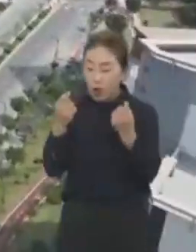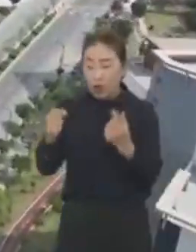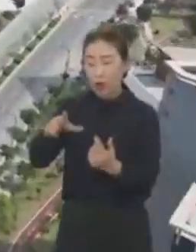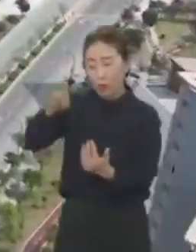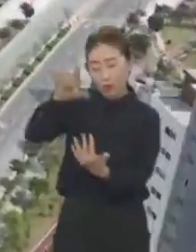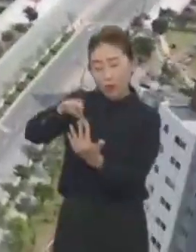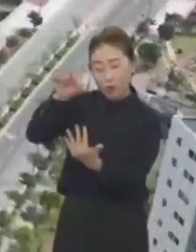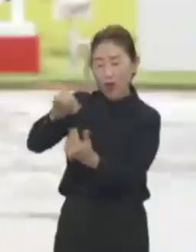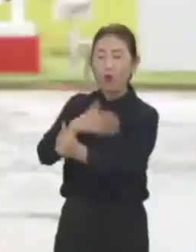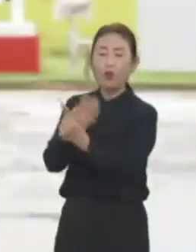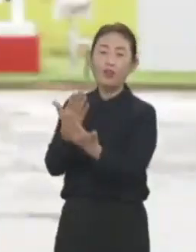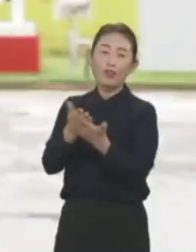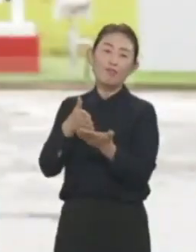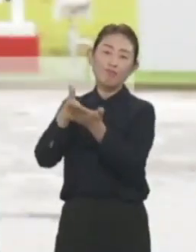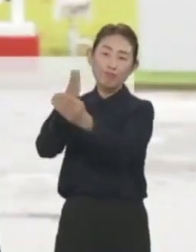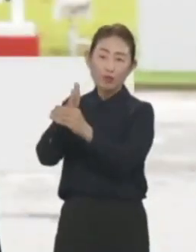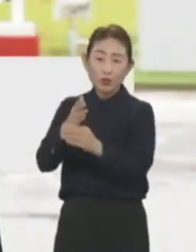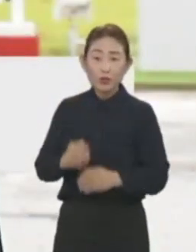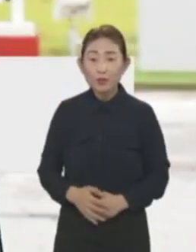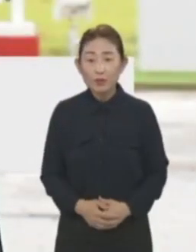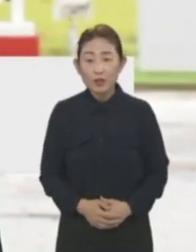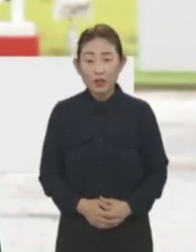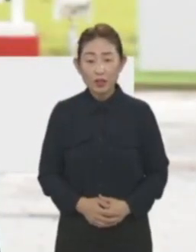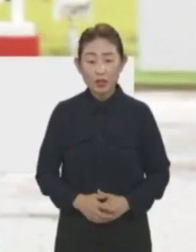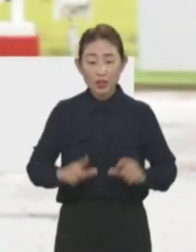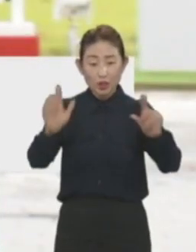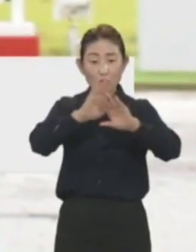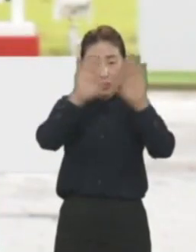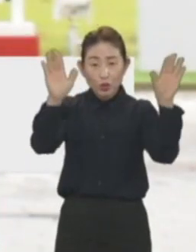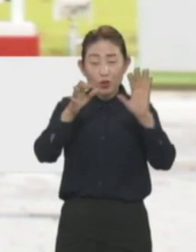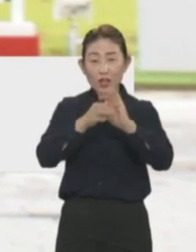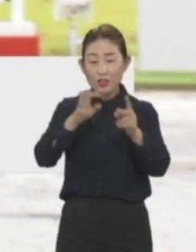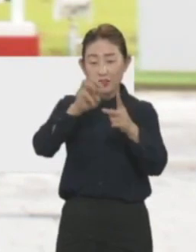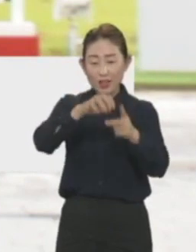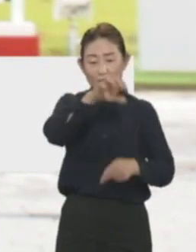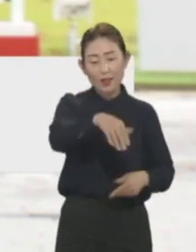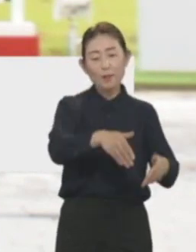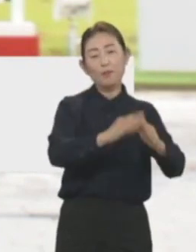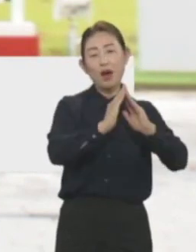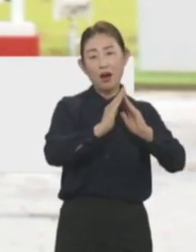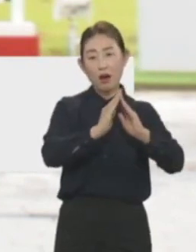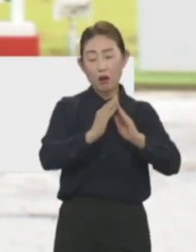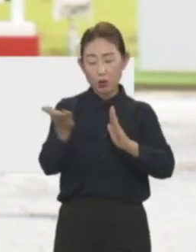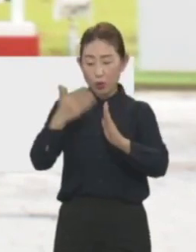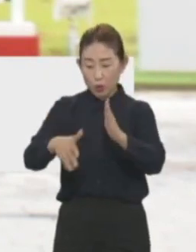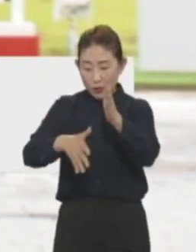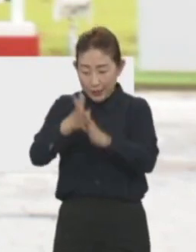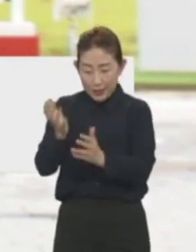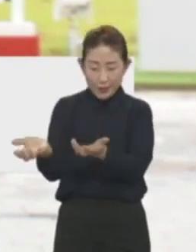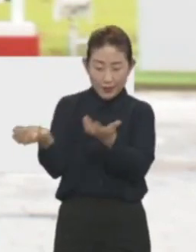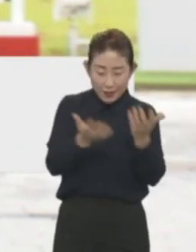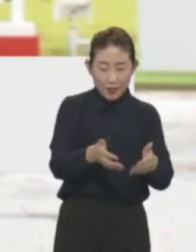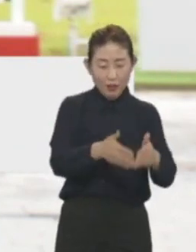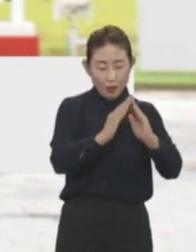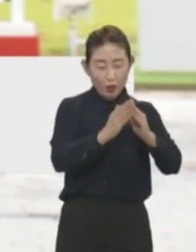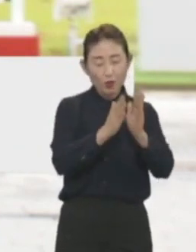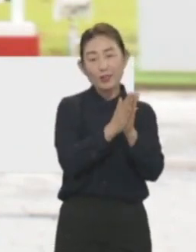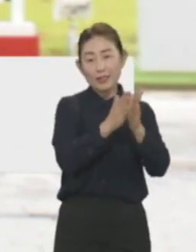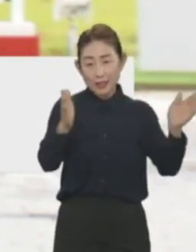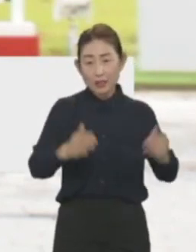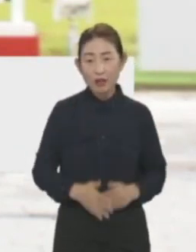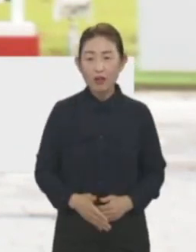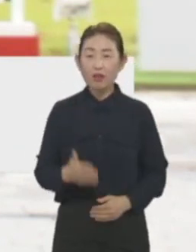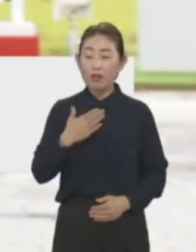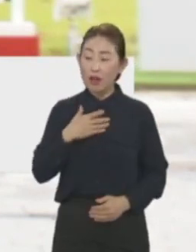요구하고 있습니다. 기후대기센터가 들어섬으로 해서 공공기관 이전이 이제 시작됐습니다. 저희는